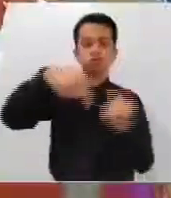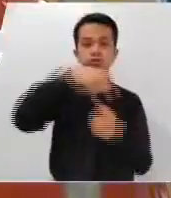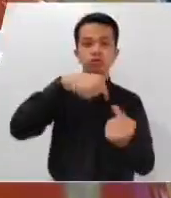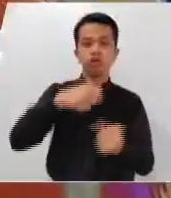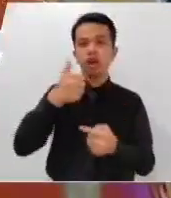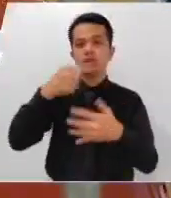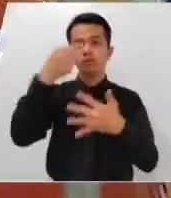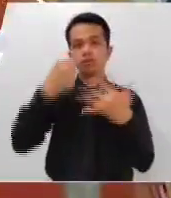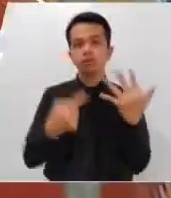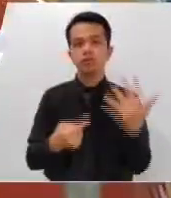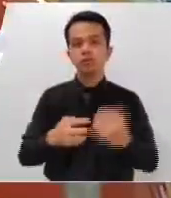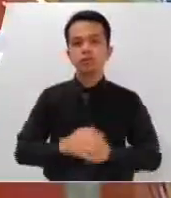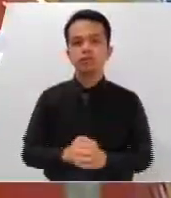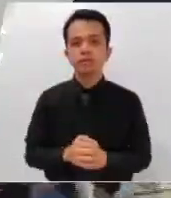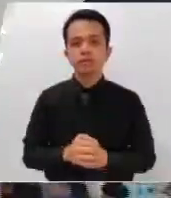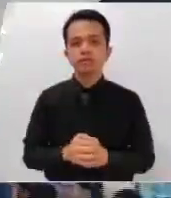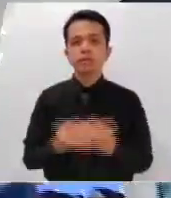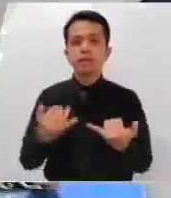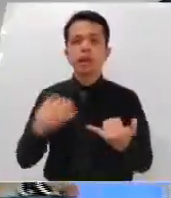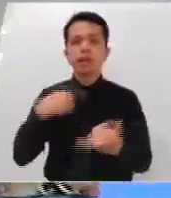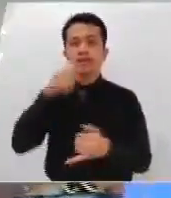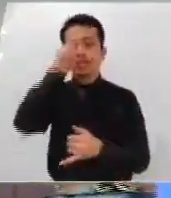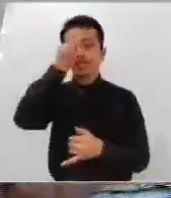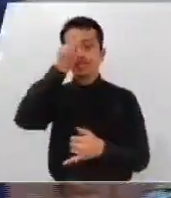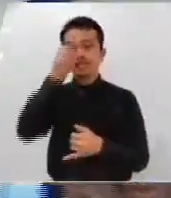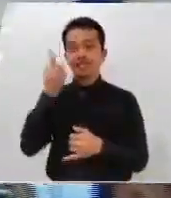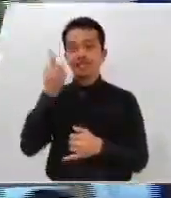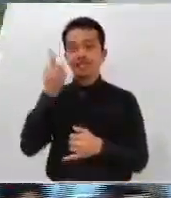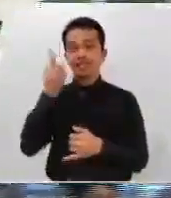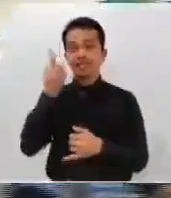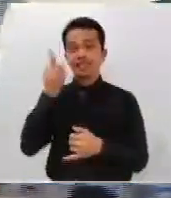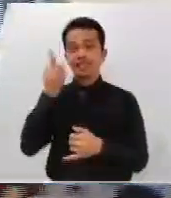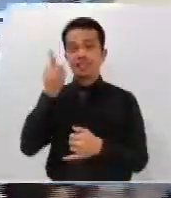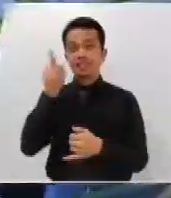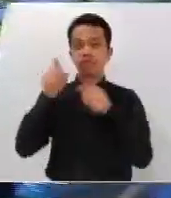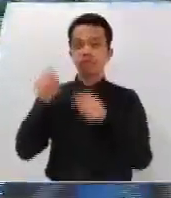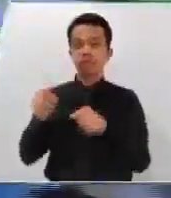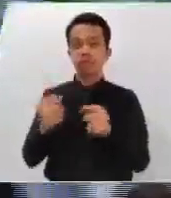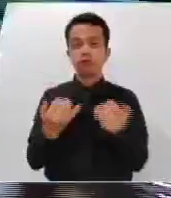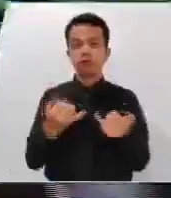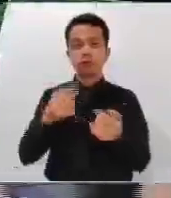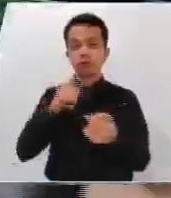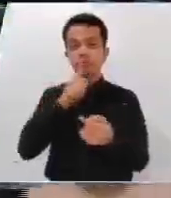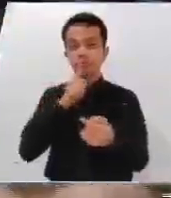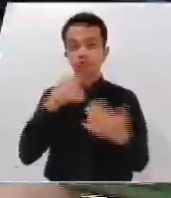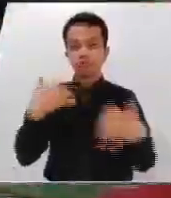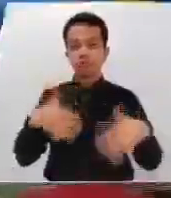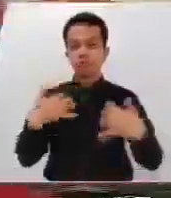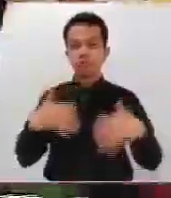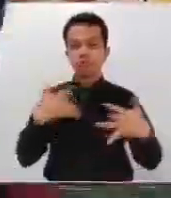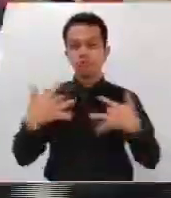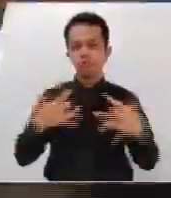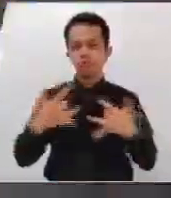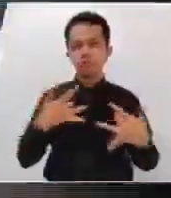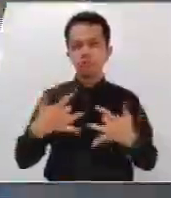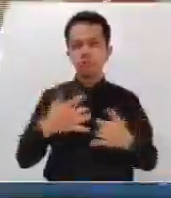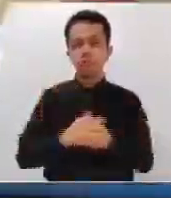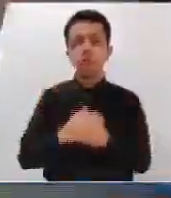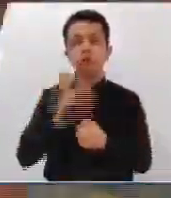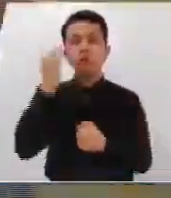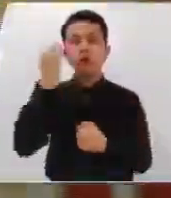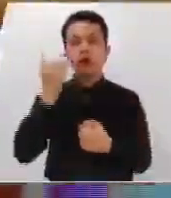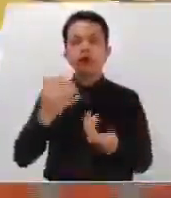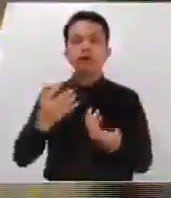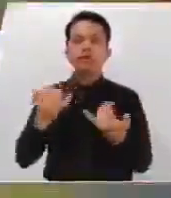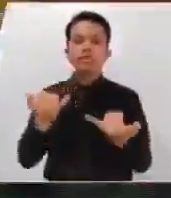raw ang Egyptian Spinning Coaster. Kahit maliit daw ang ride na to at hindi ganun kalaki, huwag daw iis mo rin dahil iba pa rin ang